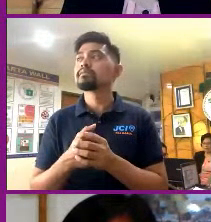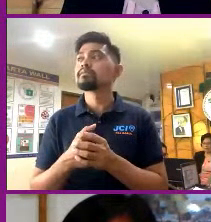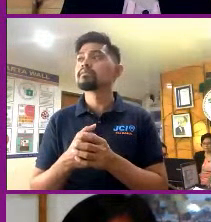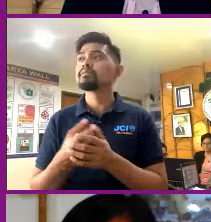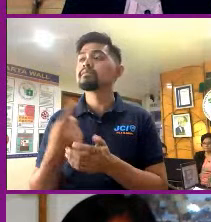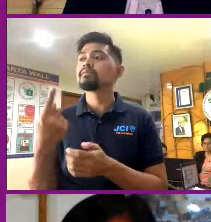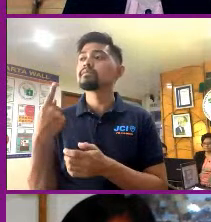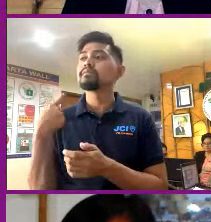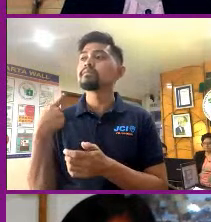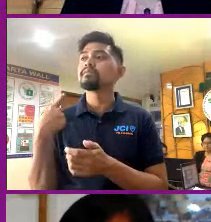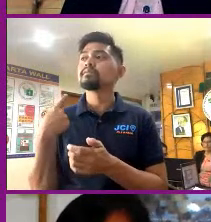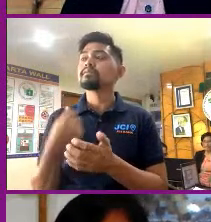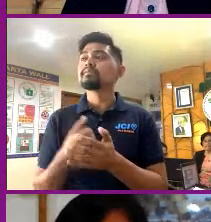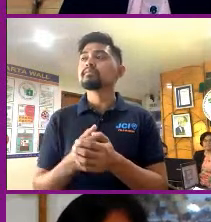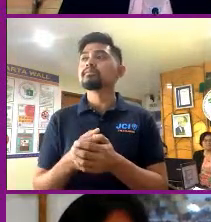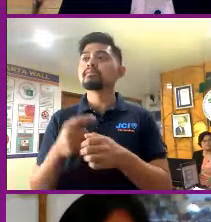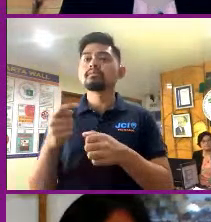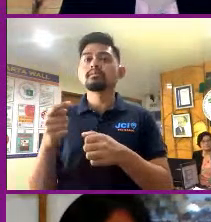mga